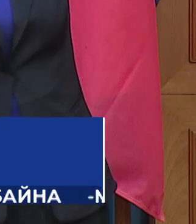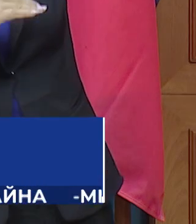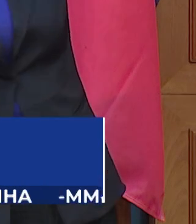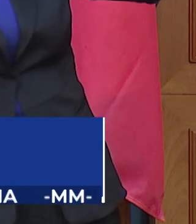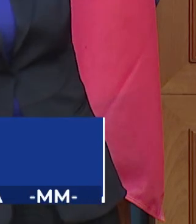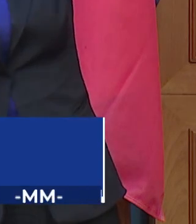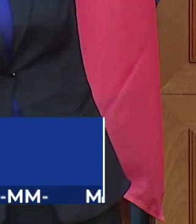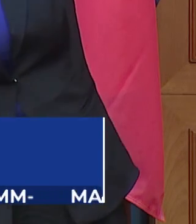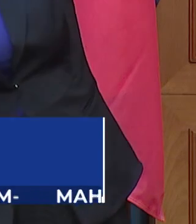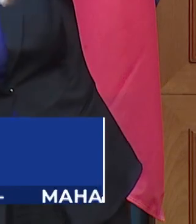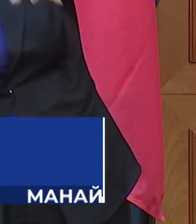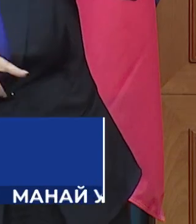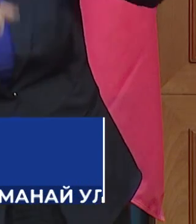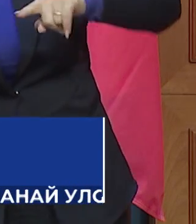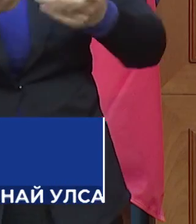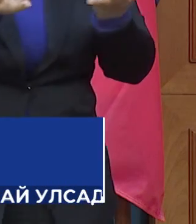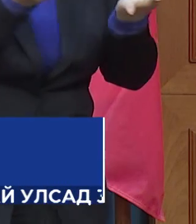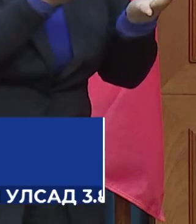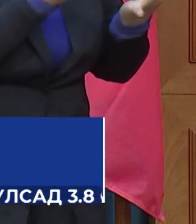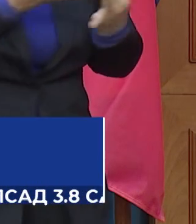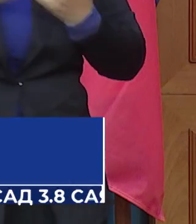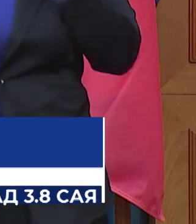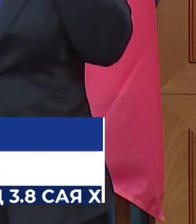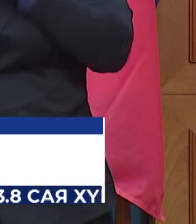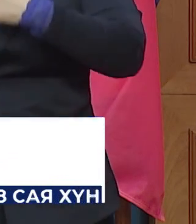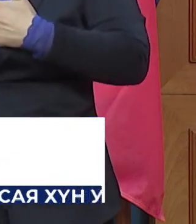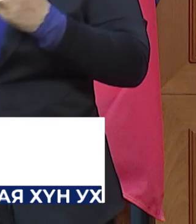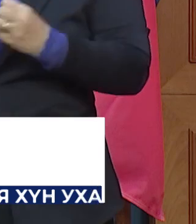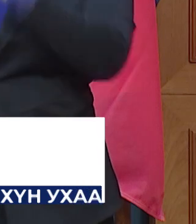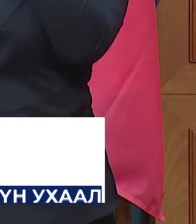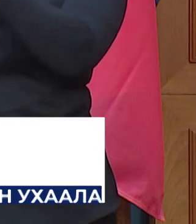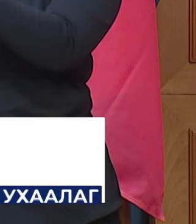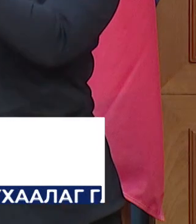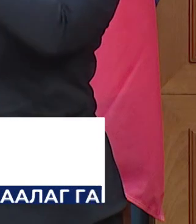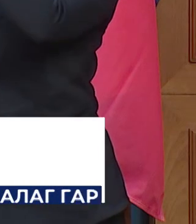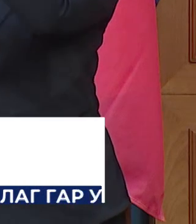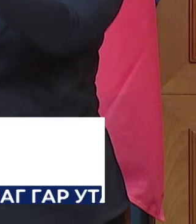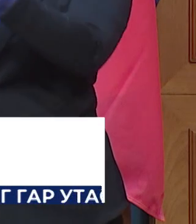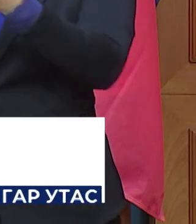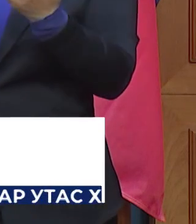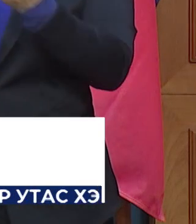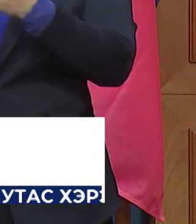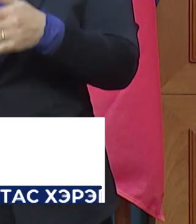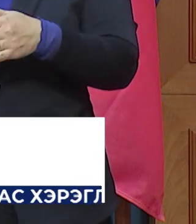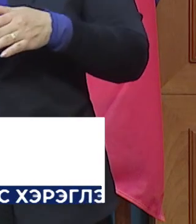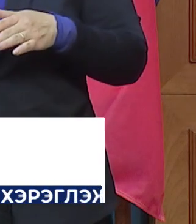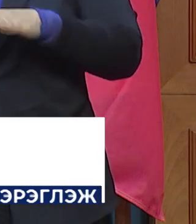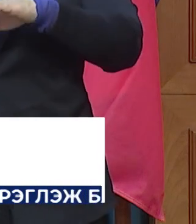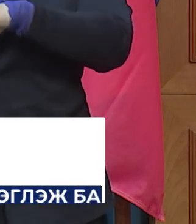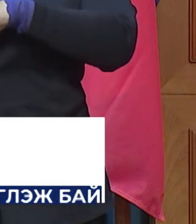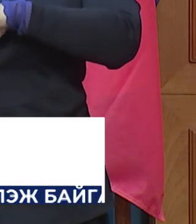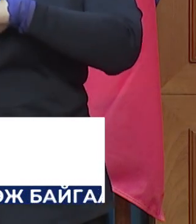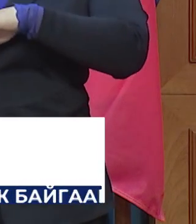тоон хэмжээс тэгэ толгуурлаж бүтээн байгуулалтууд явагддаг а. За Улаанбаатар одоо хот суурин газрын